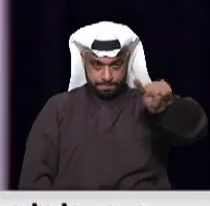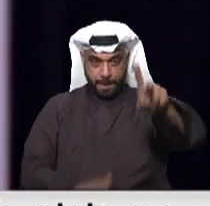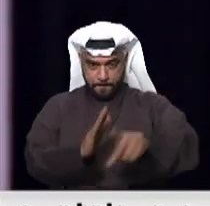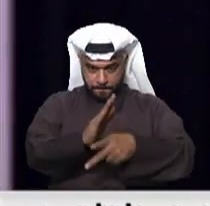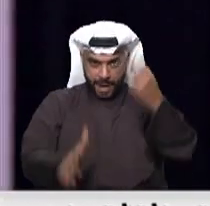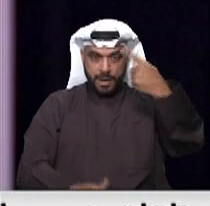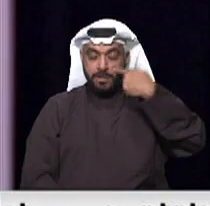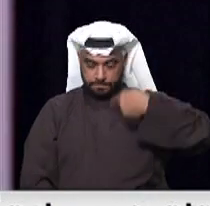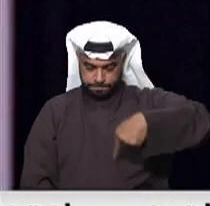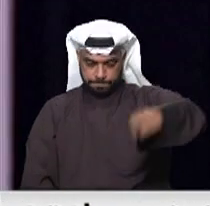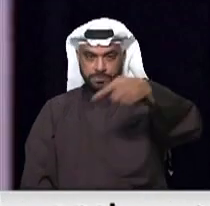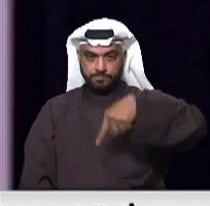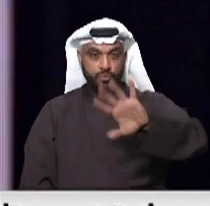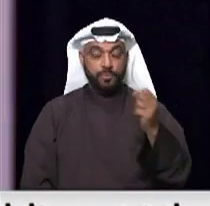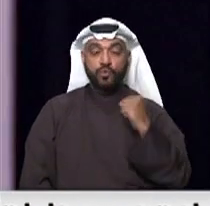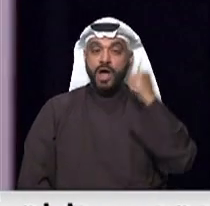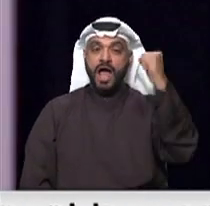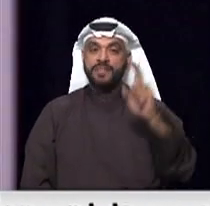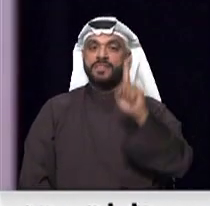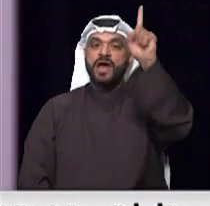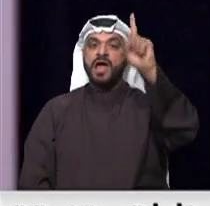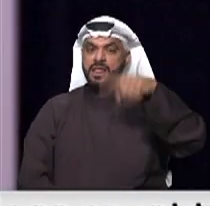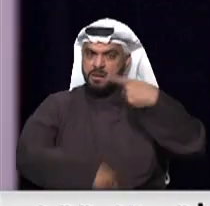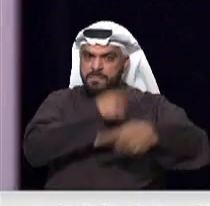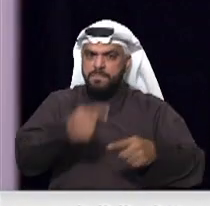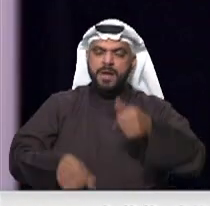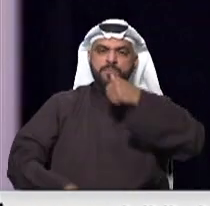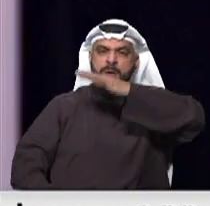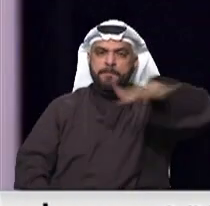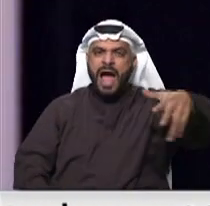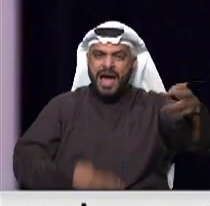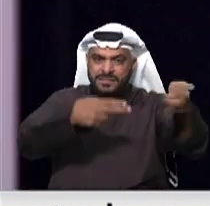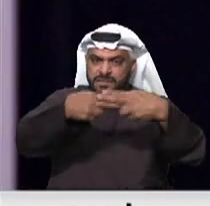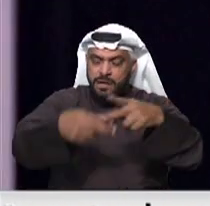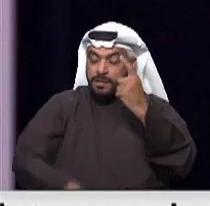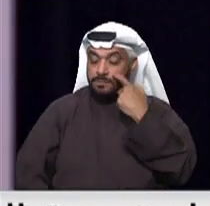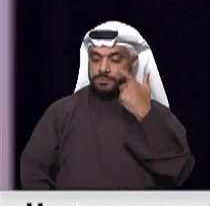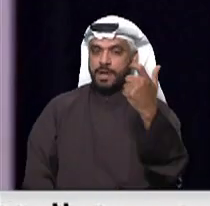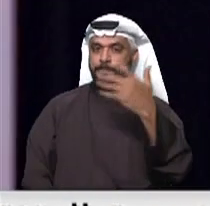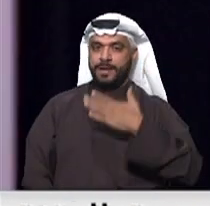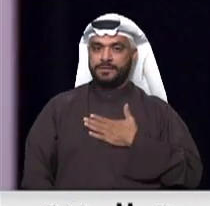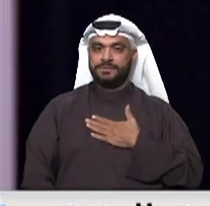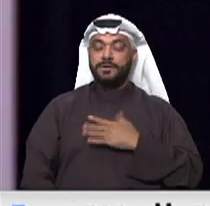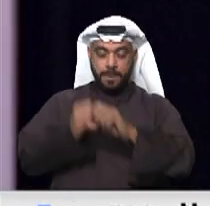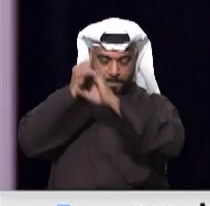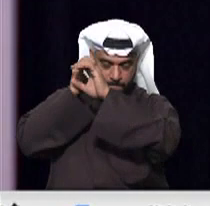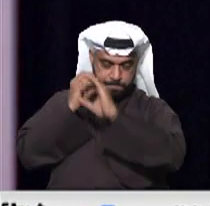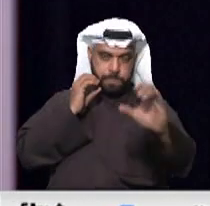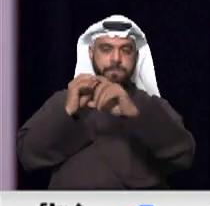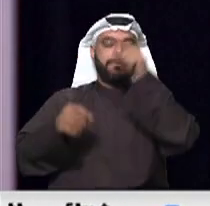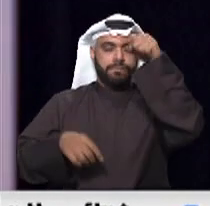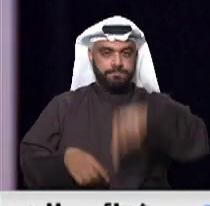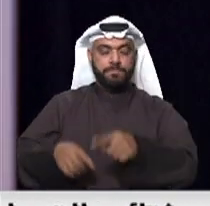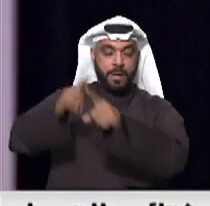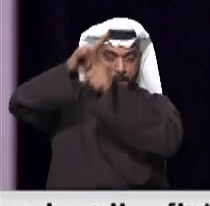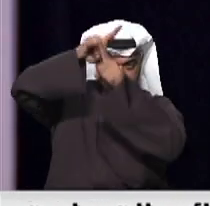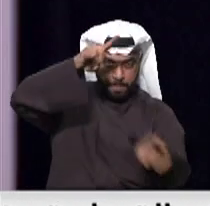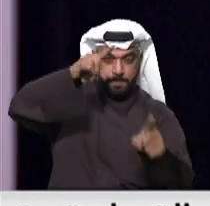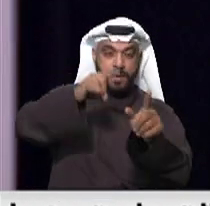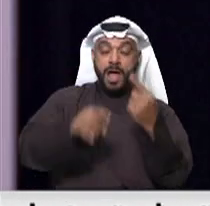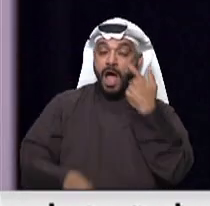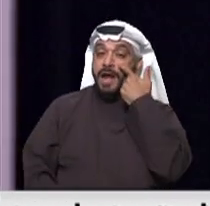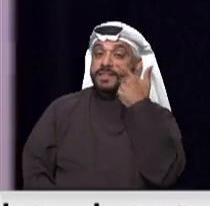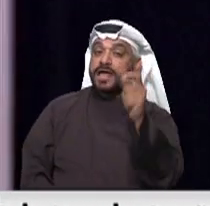الأعمال العدائية لجماعة الحوثي في حال استمرت في السلوك نفسه، وإن هذه الضربات بمثابة ضربة استباقية